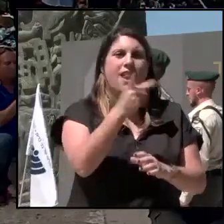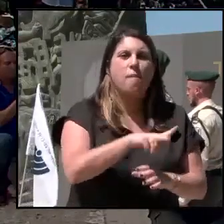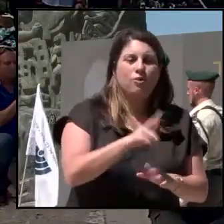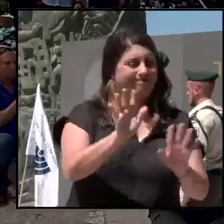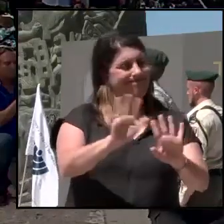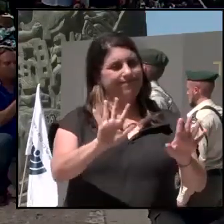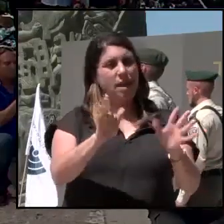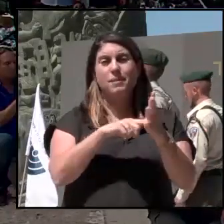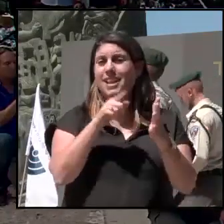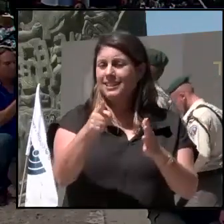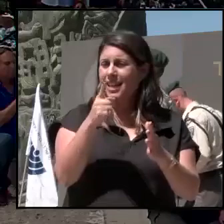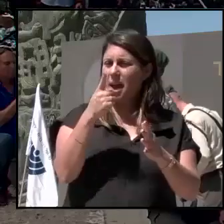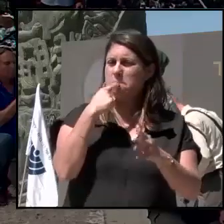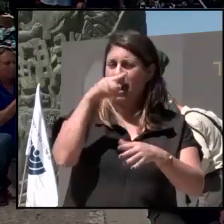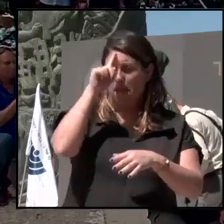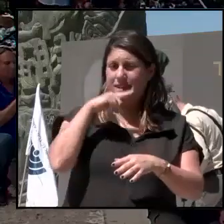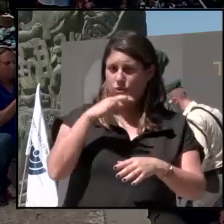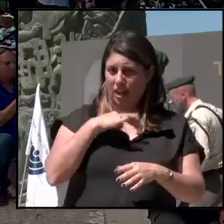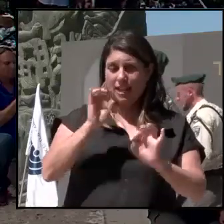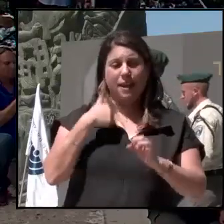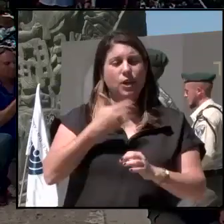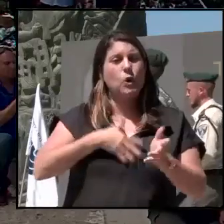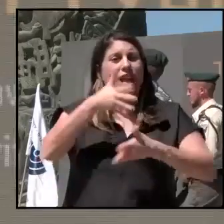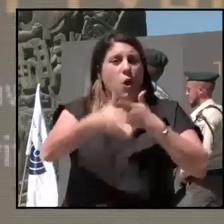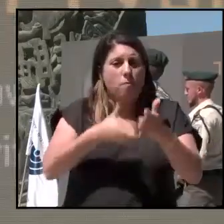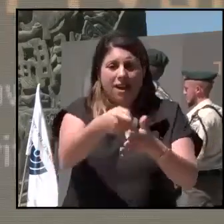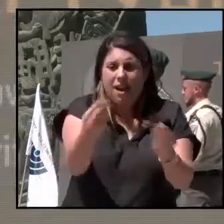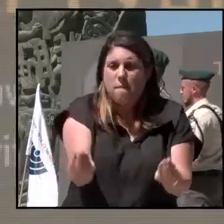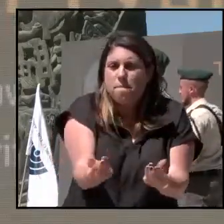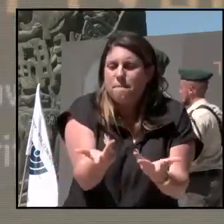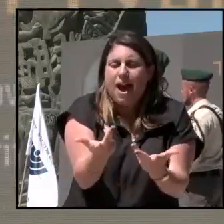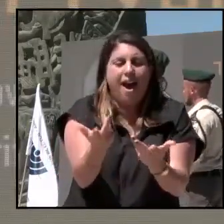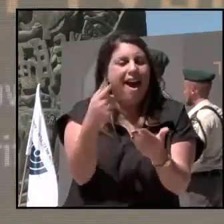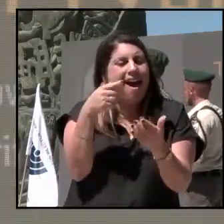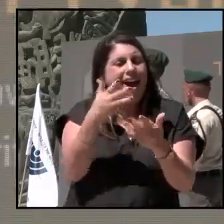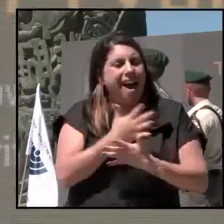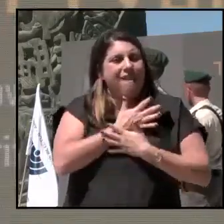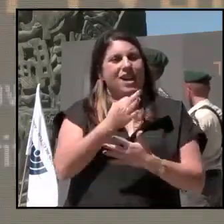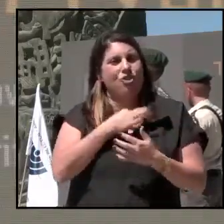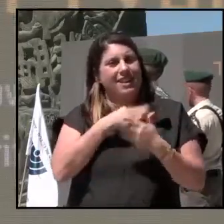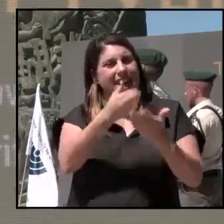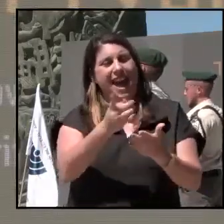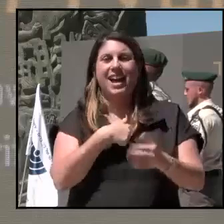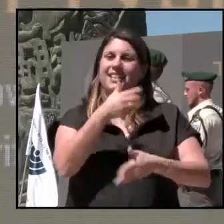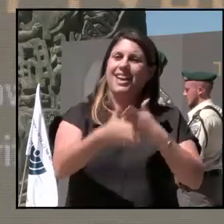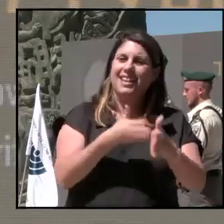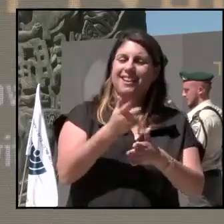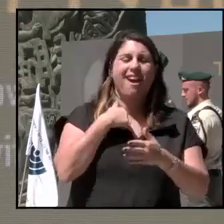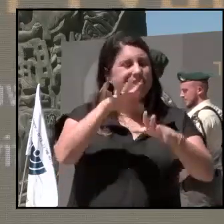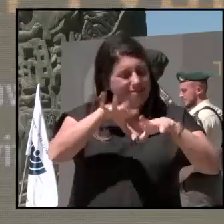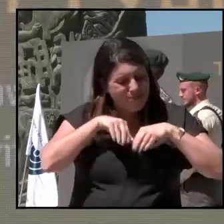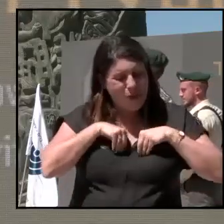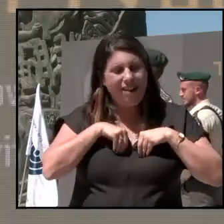ולכן, אמר לי אבי, אם אני רוצה לומר לך מה עומק אהבתי אלייך, אני אגיד לך, אני